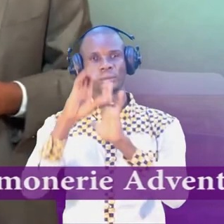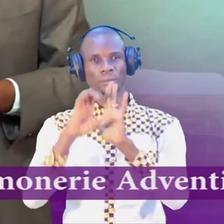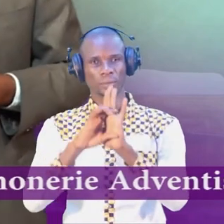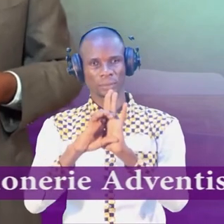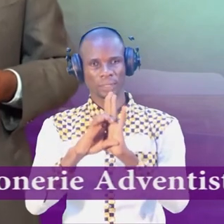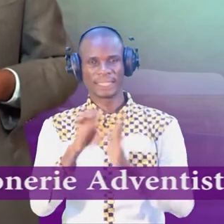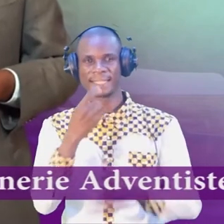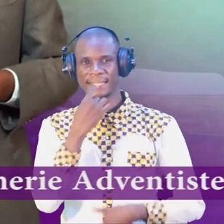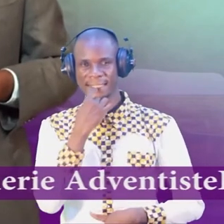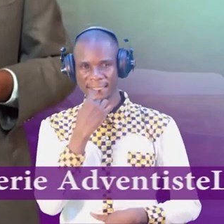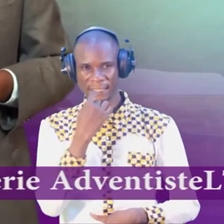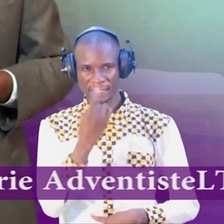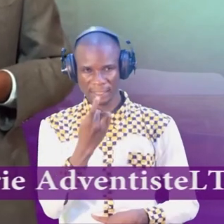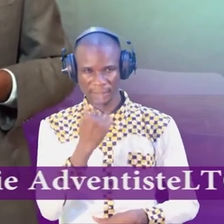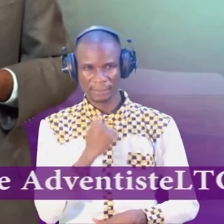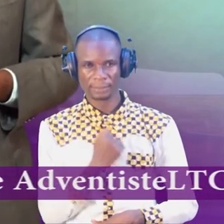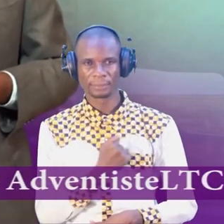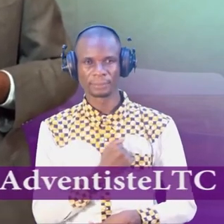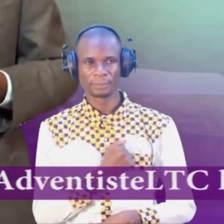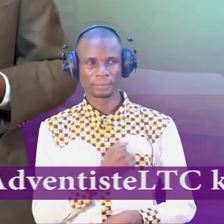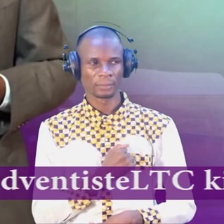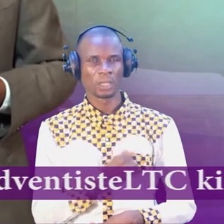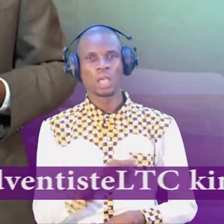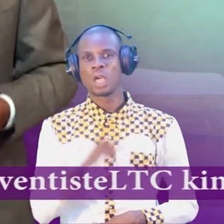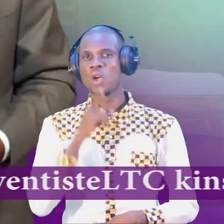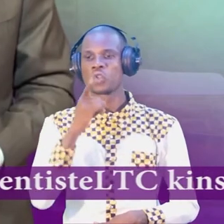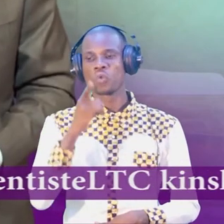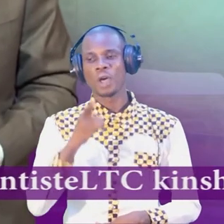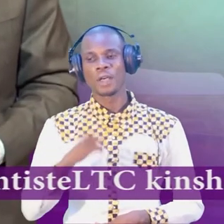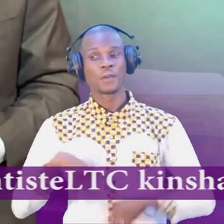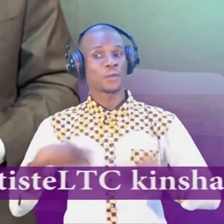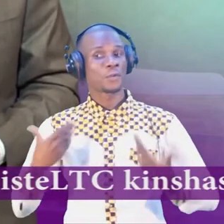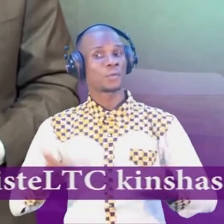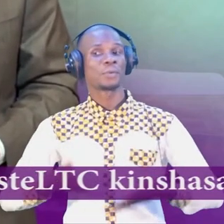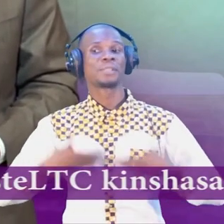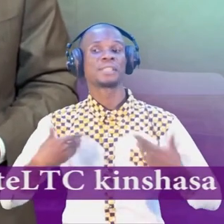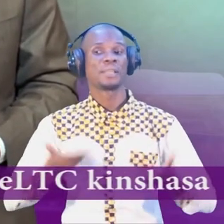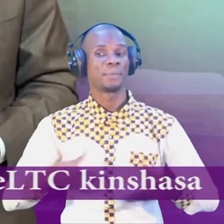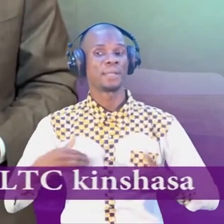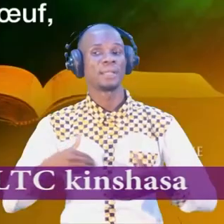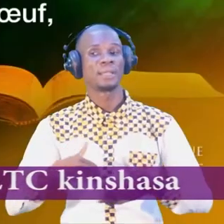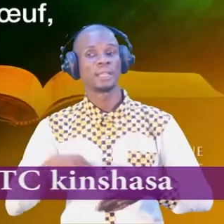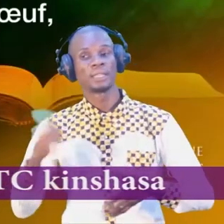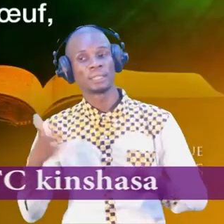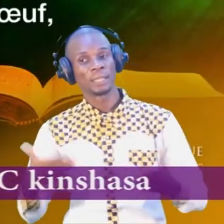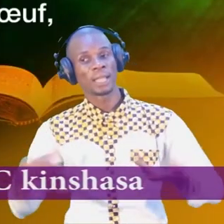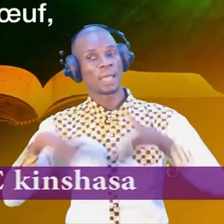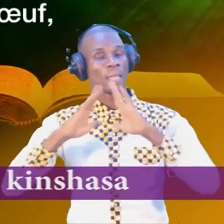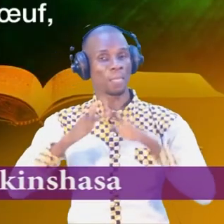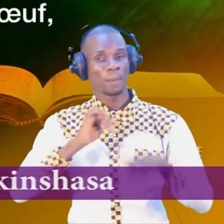Tunafika sasa kwenye amri ya kumi. Neno la Mungu nasema hivi katika fungu la